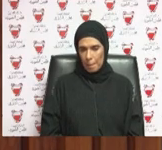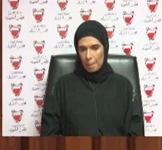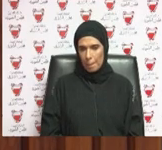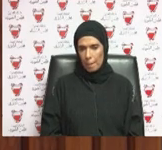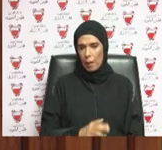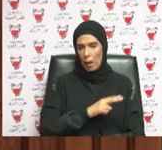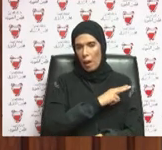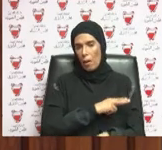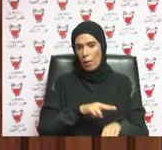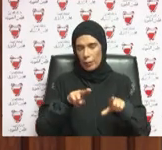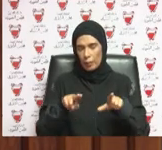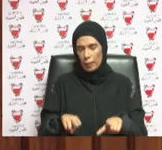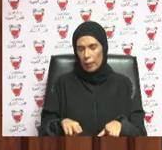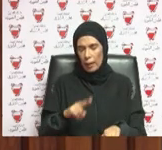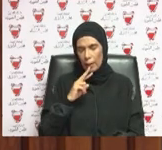بعد هذا الرثاء